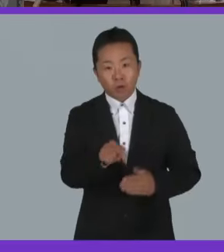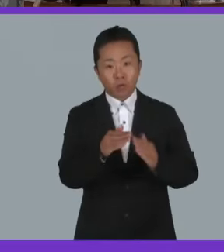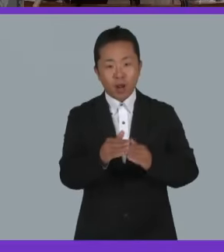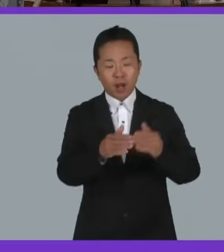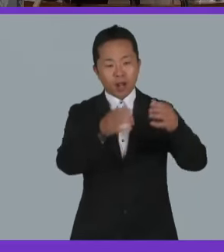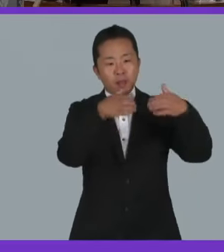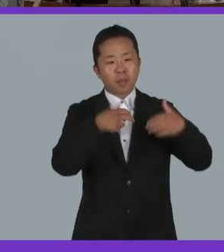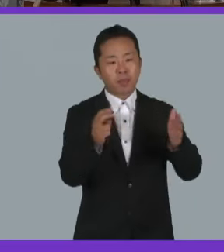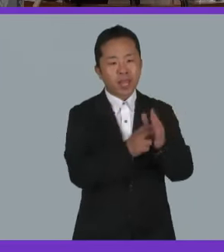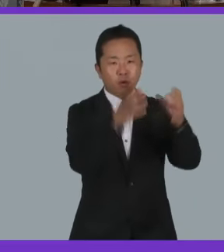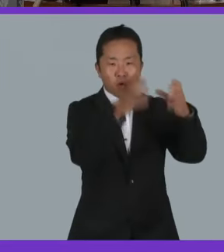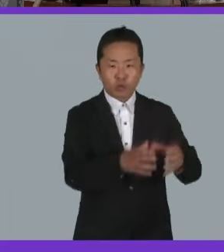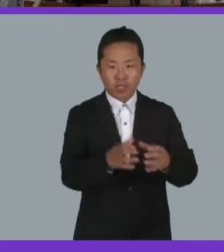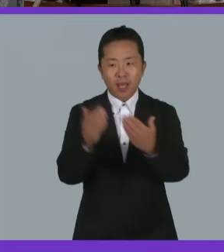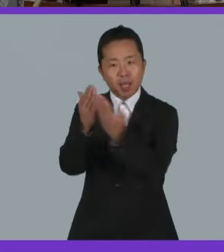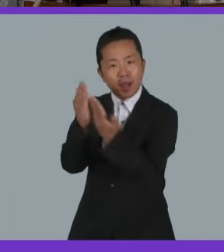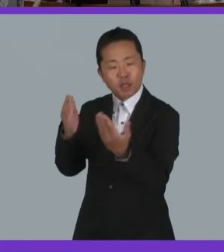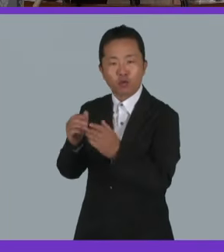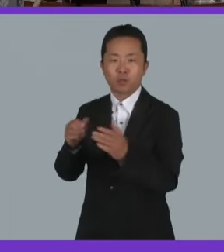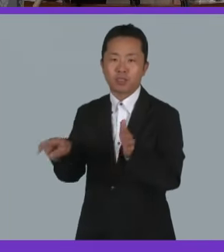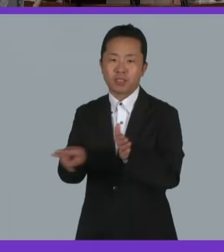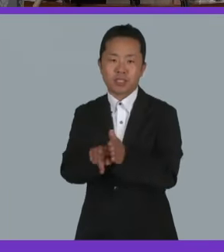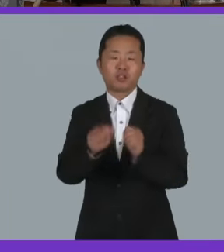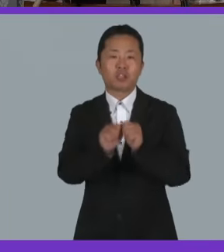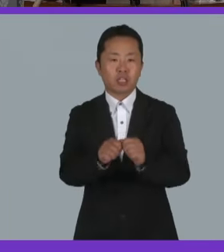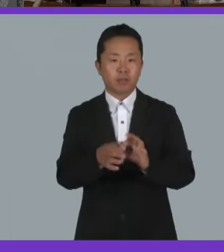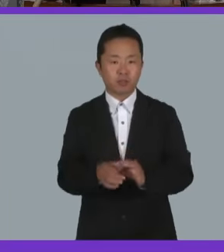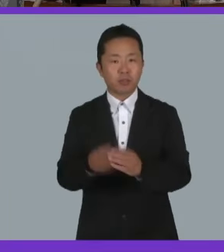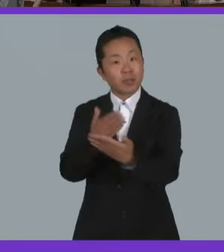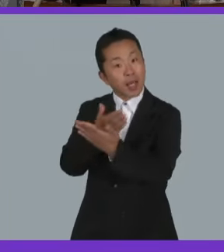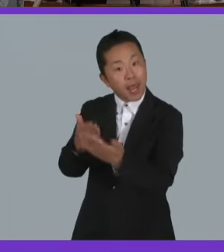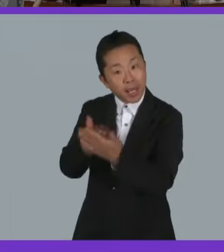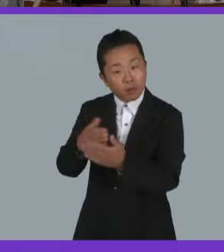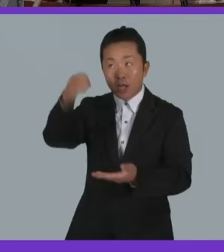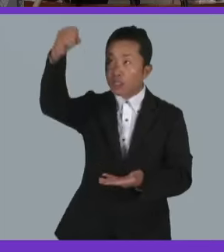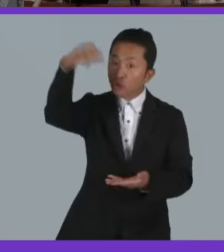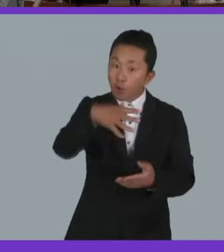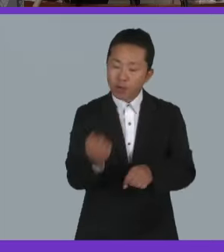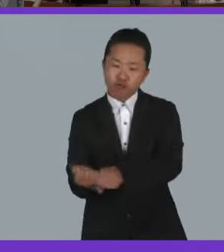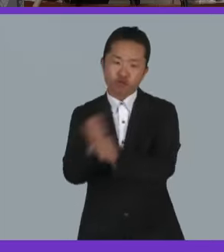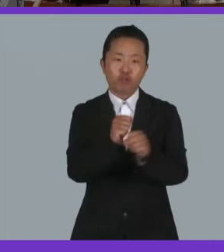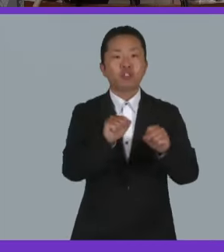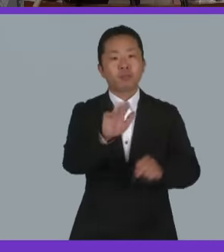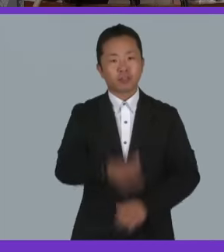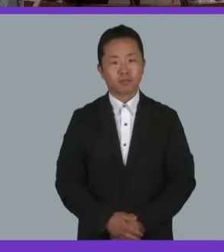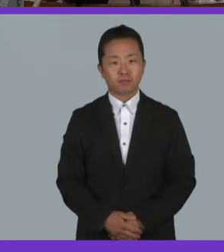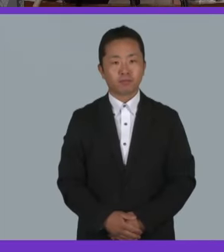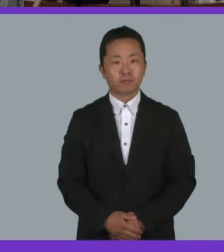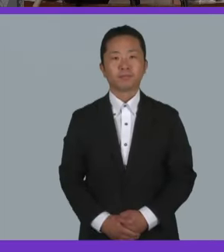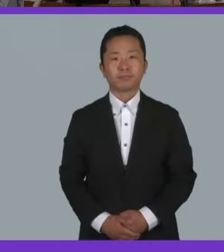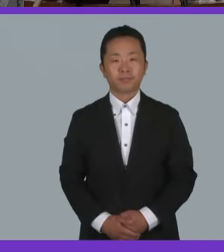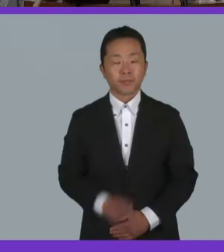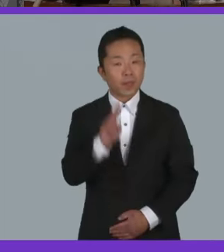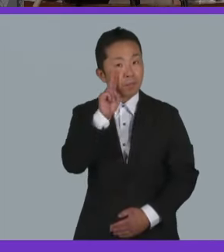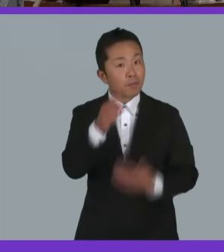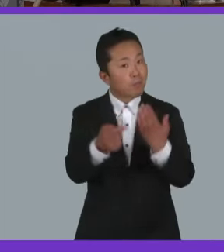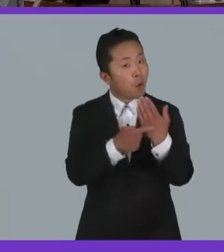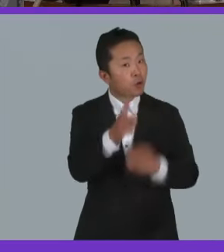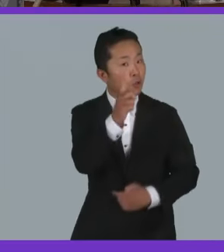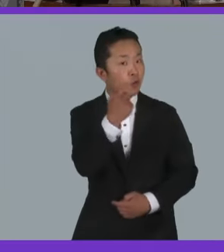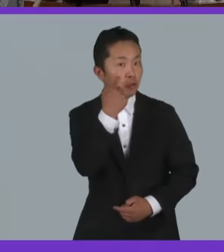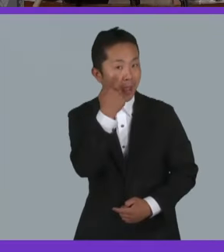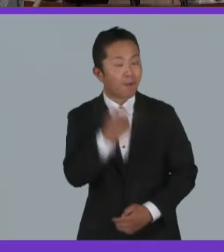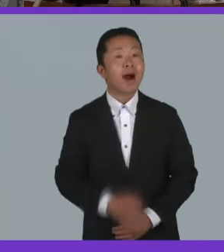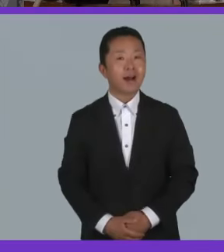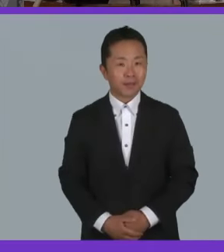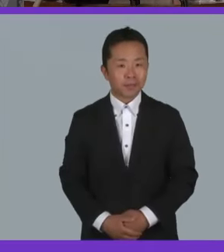や構造壁を設置しております。また障壁画や、照明の修理を行っております。見どころの一つ目は宮家